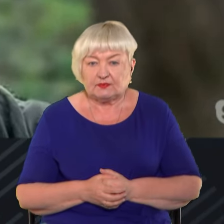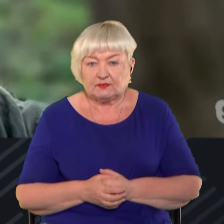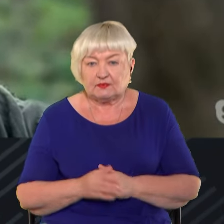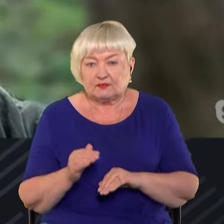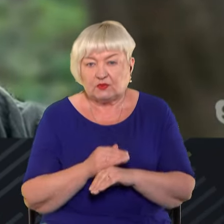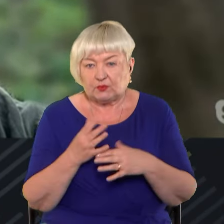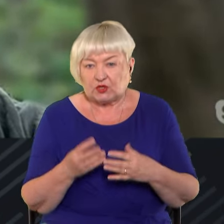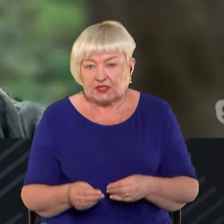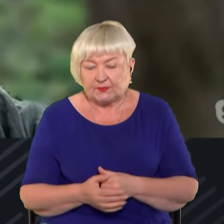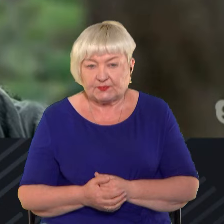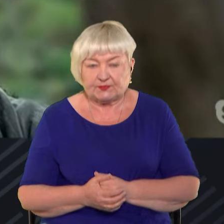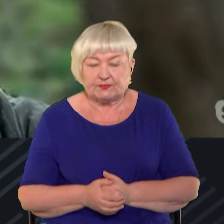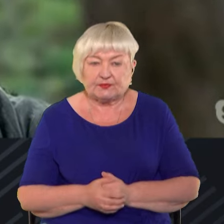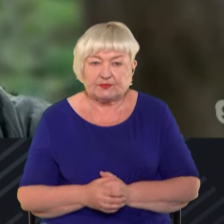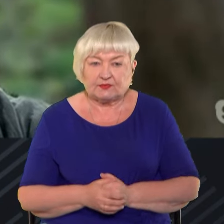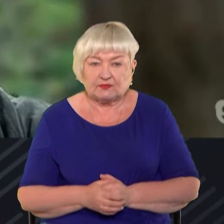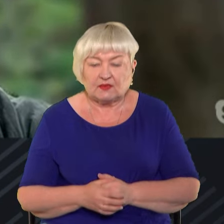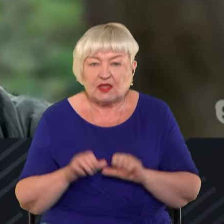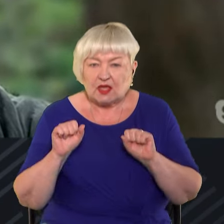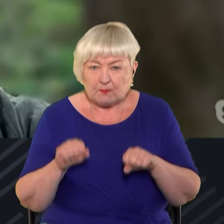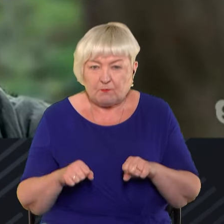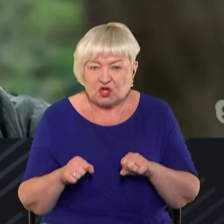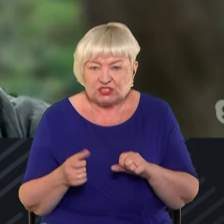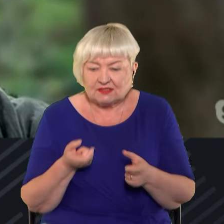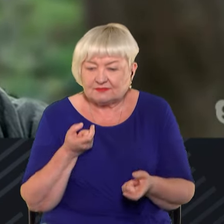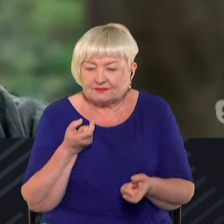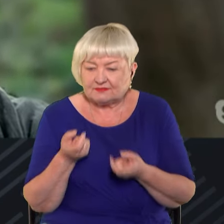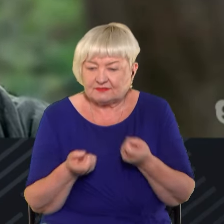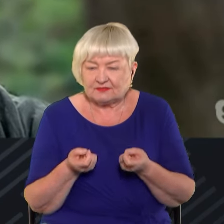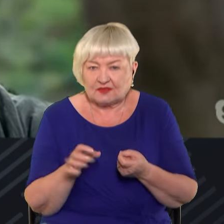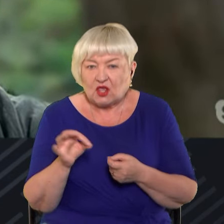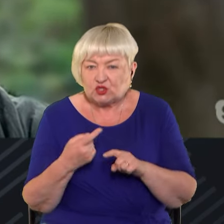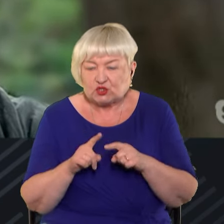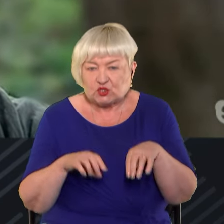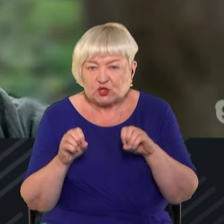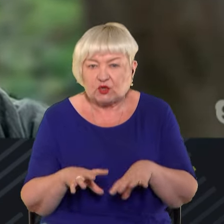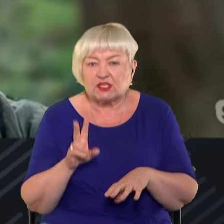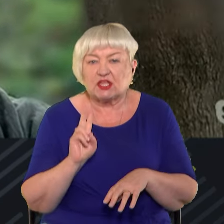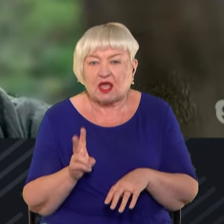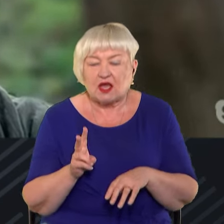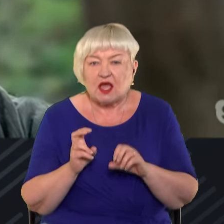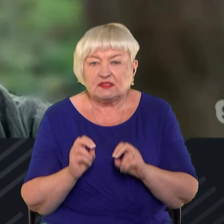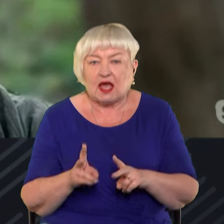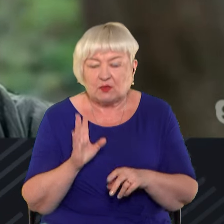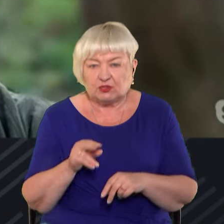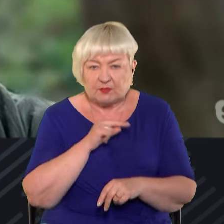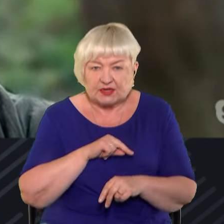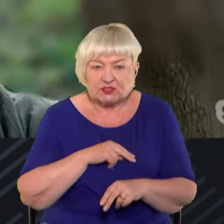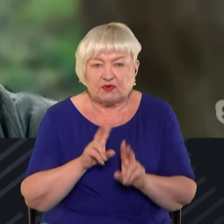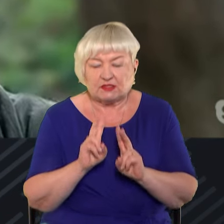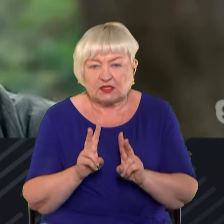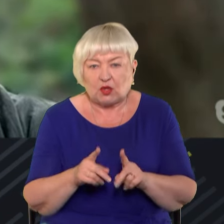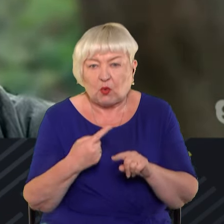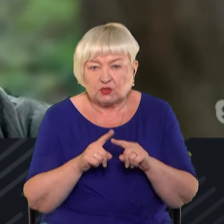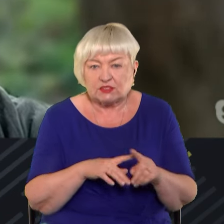Доброго дня. Пане Ярославе, можна деталі, будь ласка, щодо цього рішення, як воно буде працювати і на кого воно розповсюджується, і що